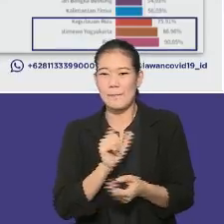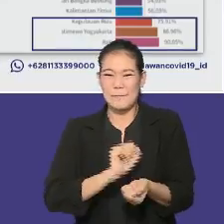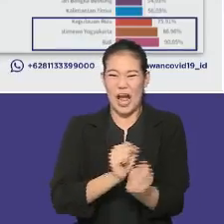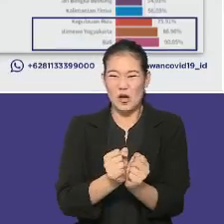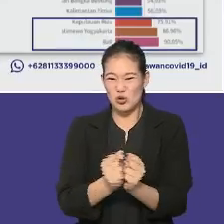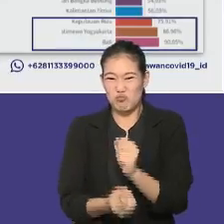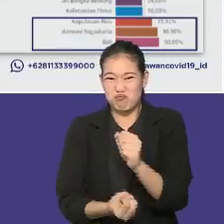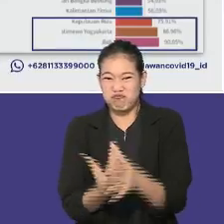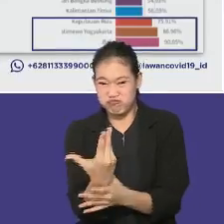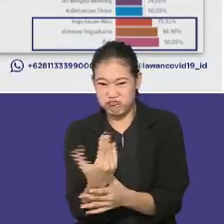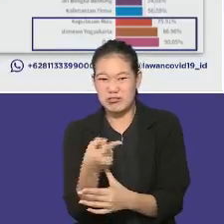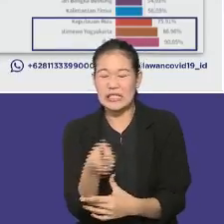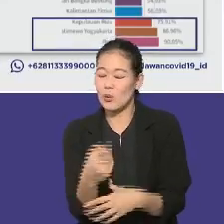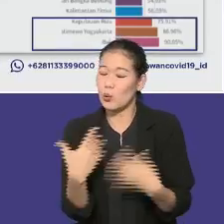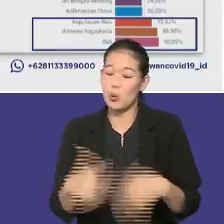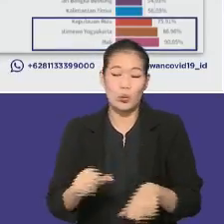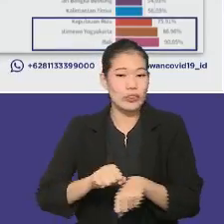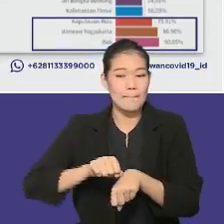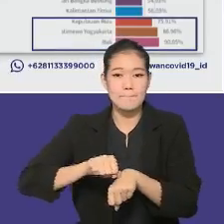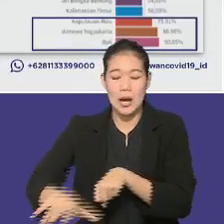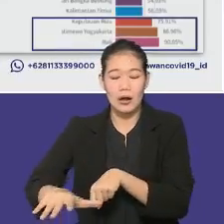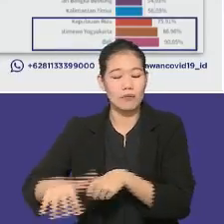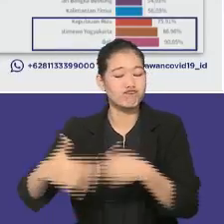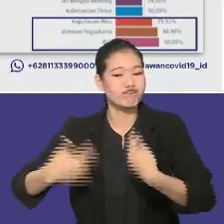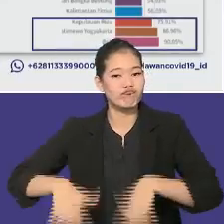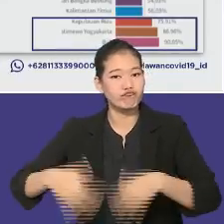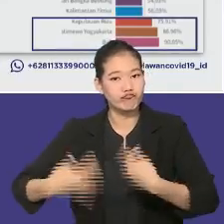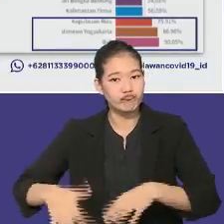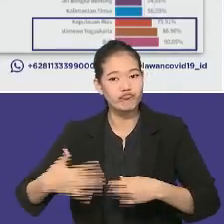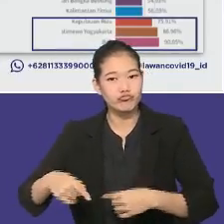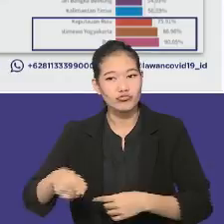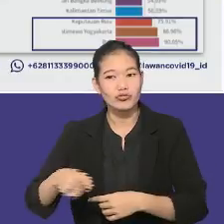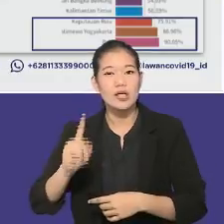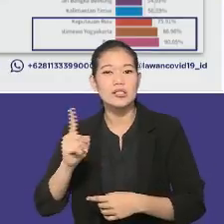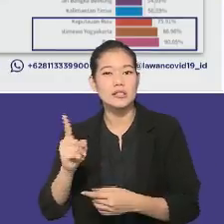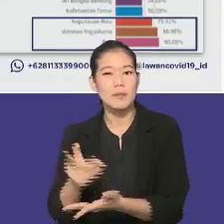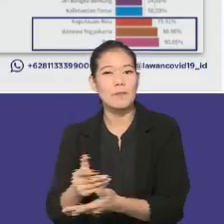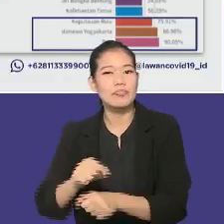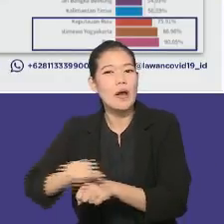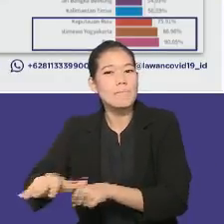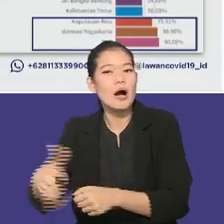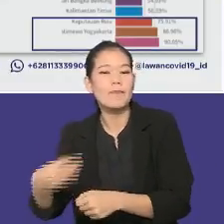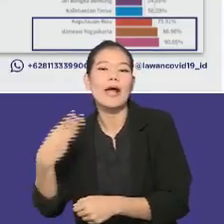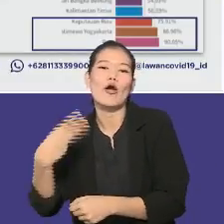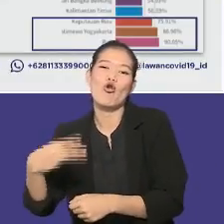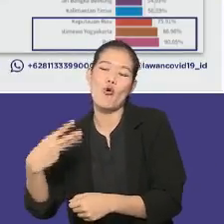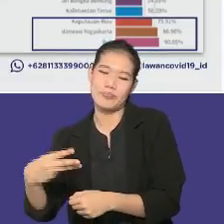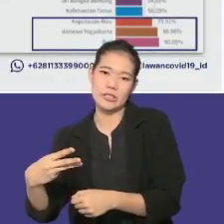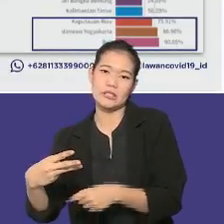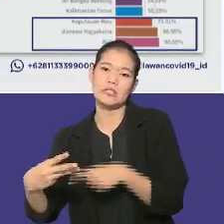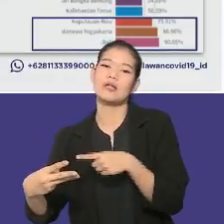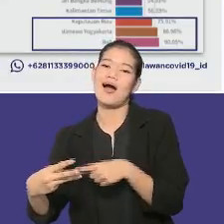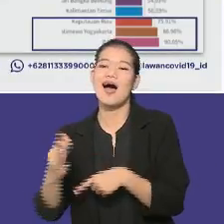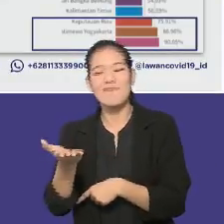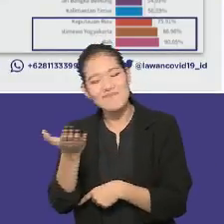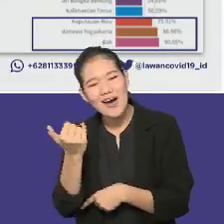kasus memiliki efek yang cukup besar bagi kondisi perekonomian masyarakat. Oleh